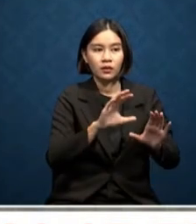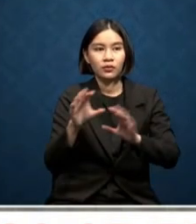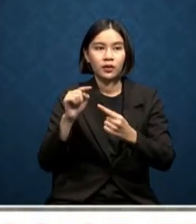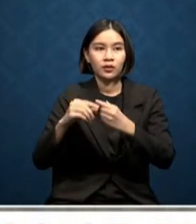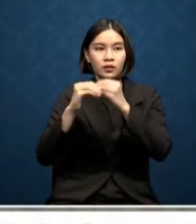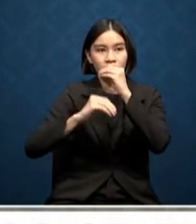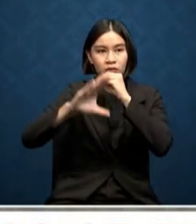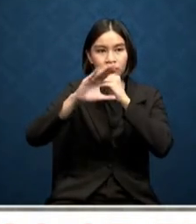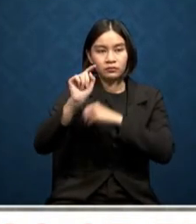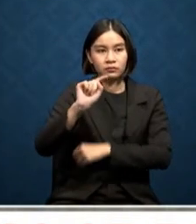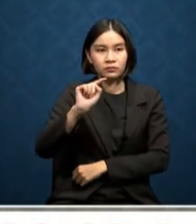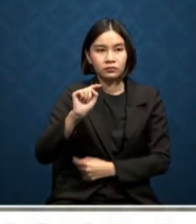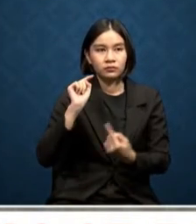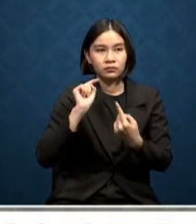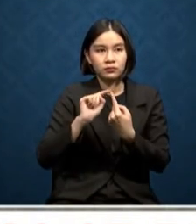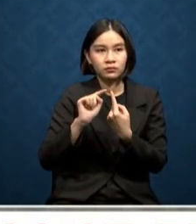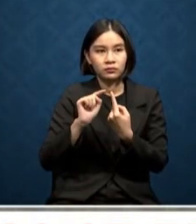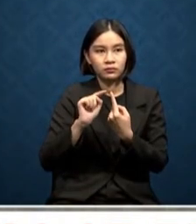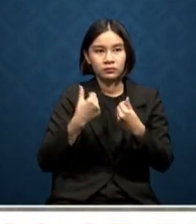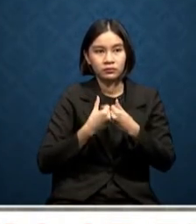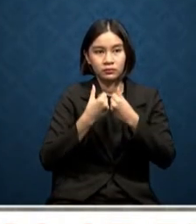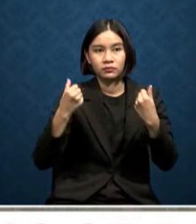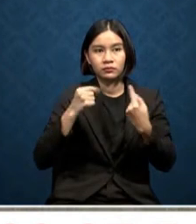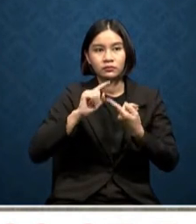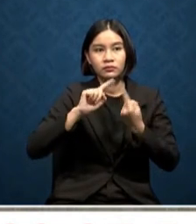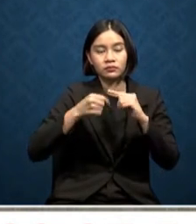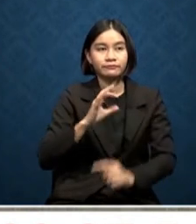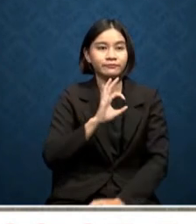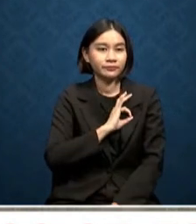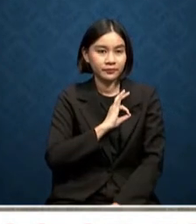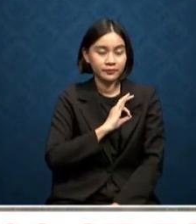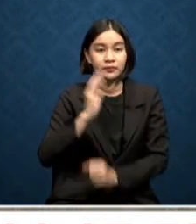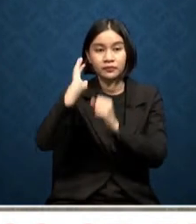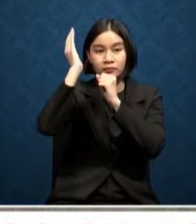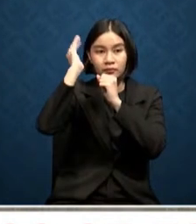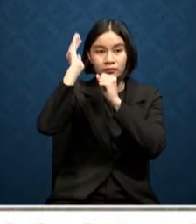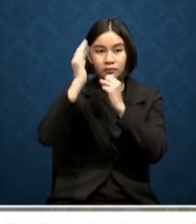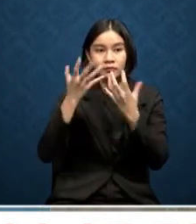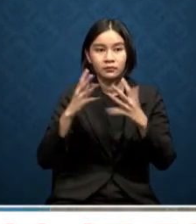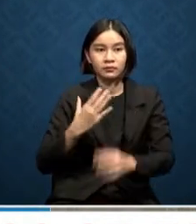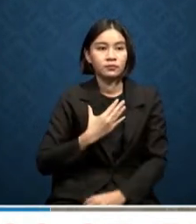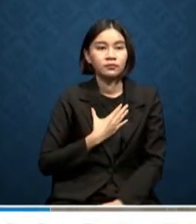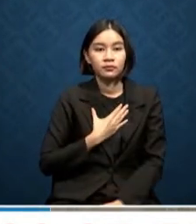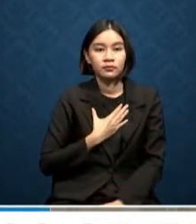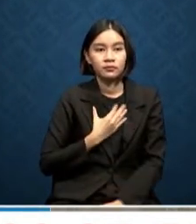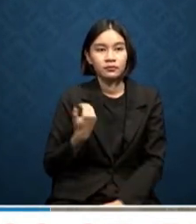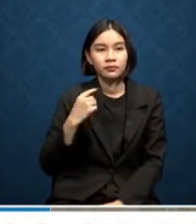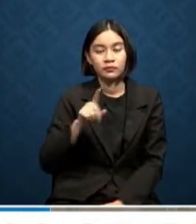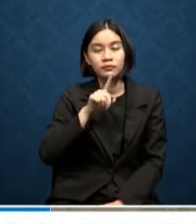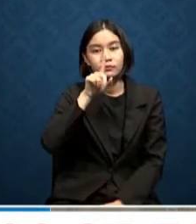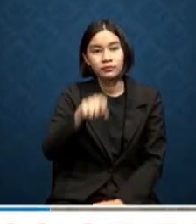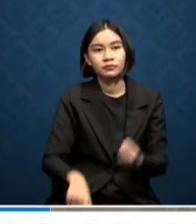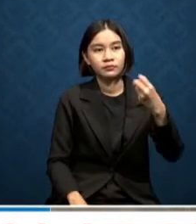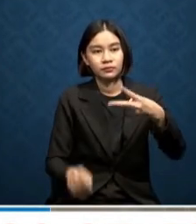กสทชนะครับอาจจะเป็นประเด็นที่ขยายจากเพื่อนสมาชิกนะฮะที่พูดไปนะครับแต่ประเด็นเดียวของผมเนี่ยก็จะมี2คำถามแล้วก็